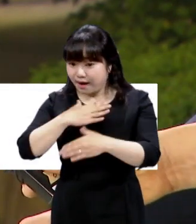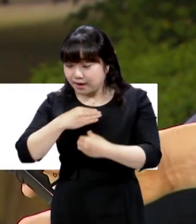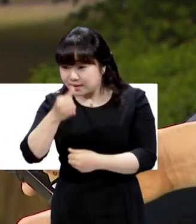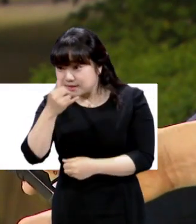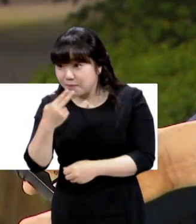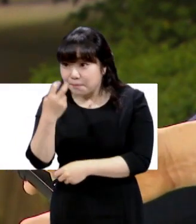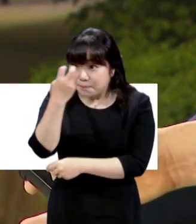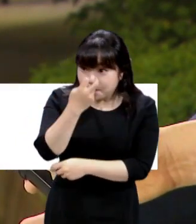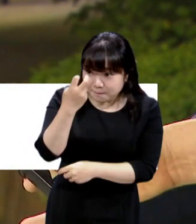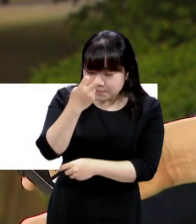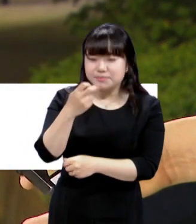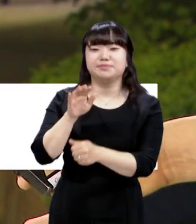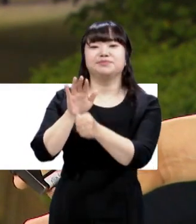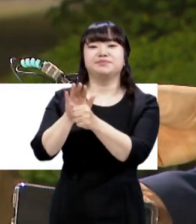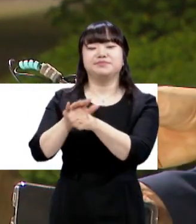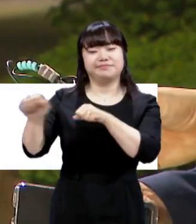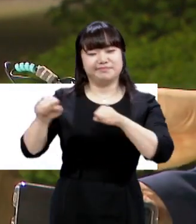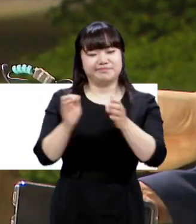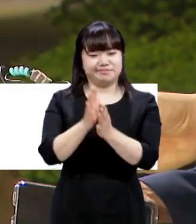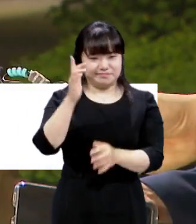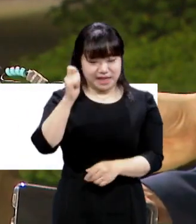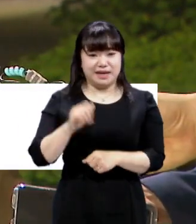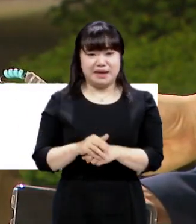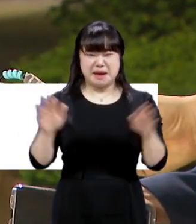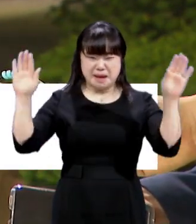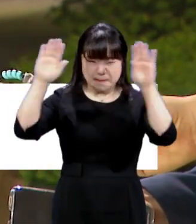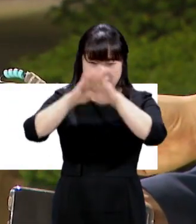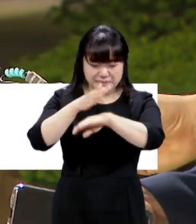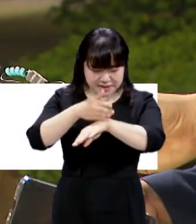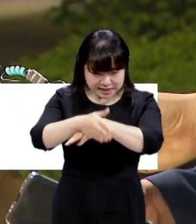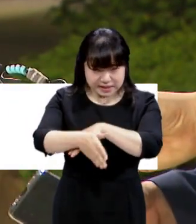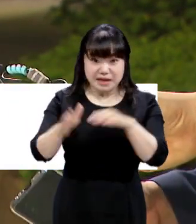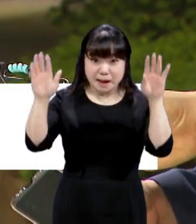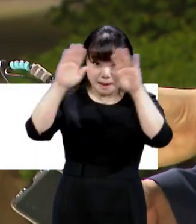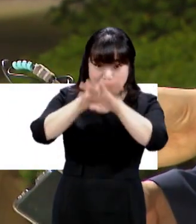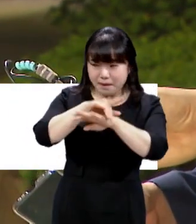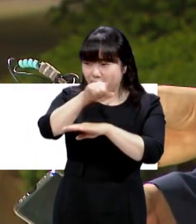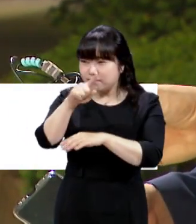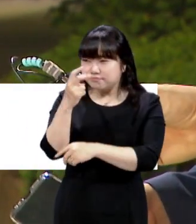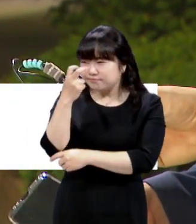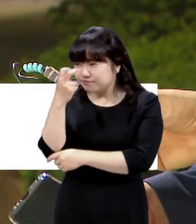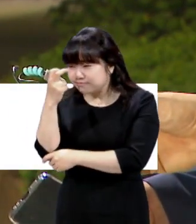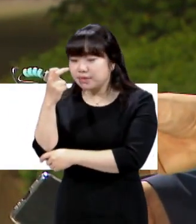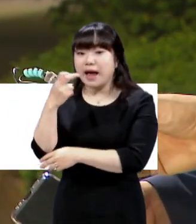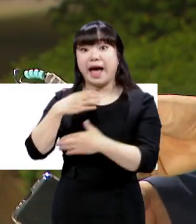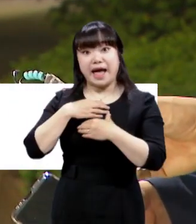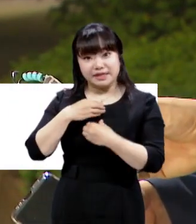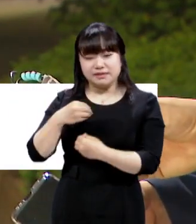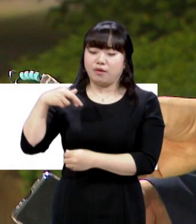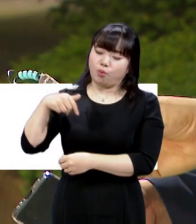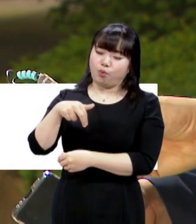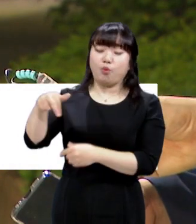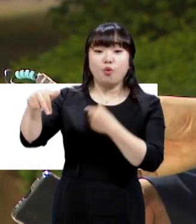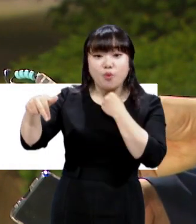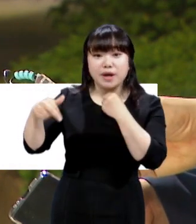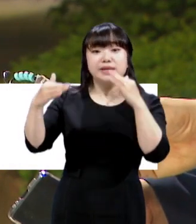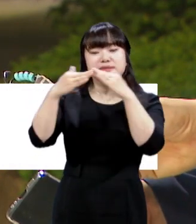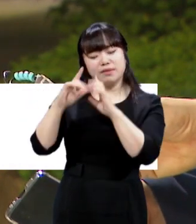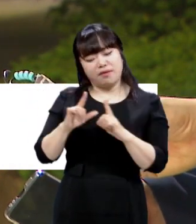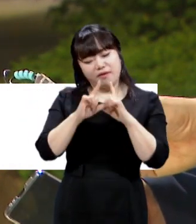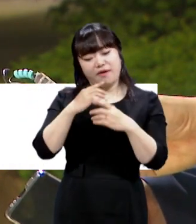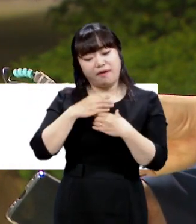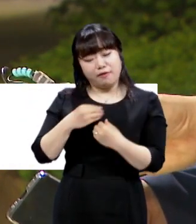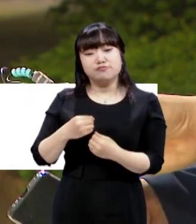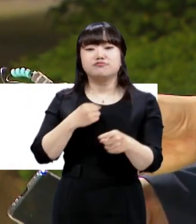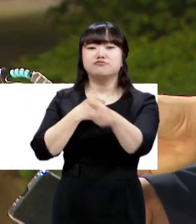선거 운동을 시작하게 됐습니다 밤늦은 시간 집 주변을 안전하게 다니고 싶고 또 집에서 안전하게 생활 하고